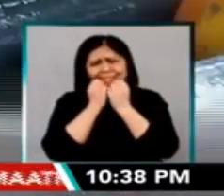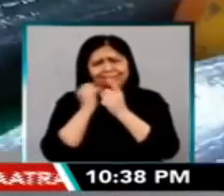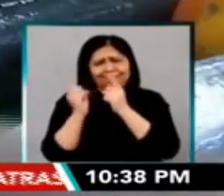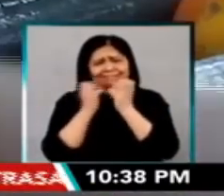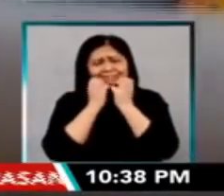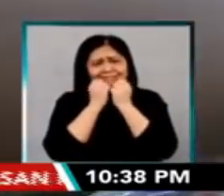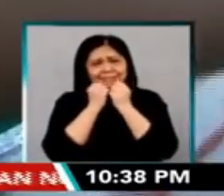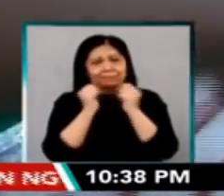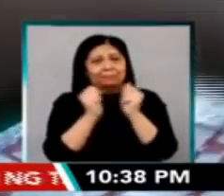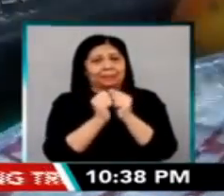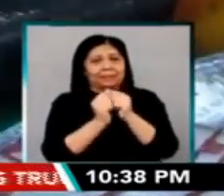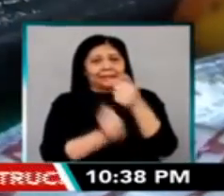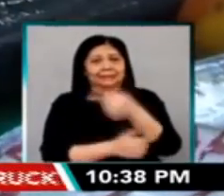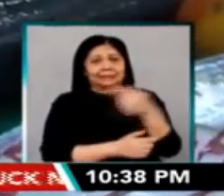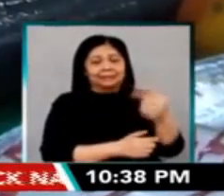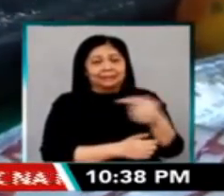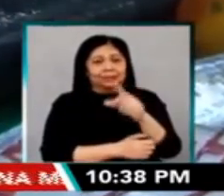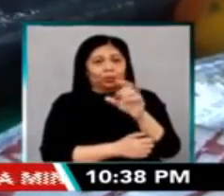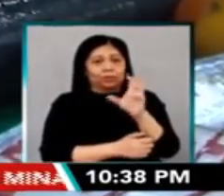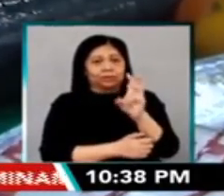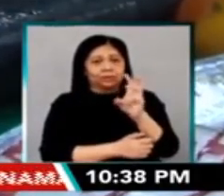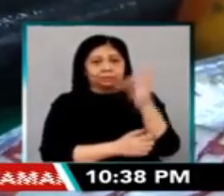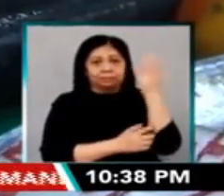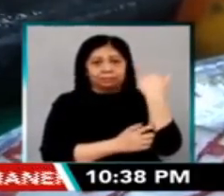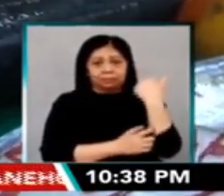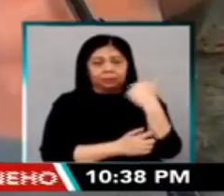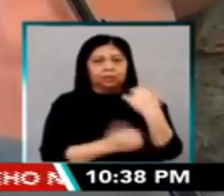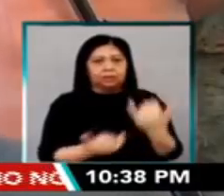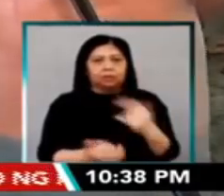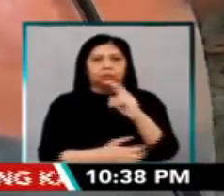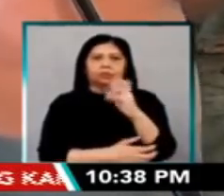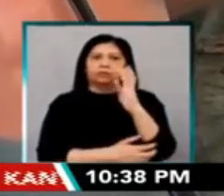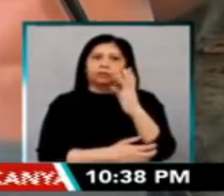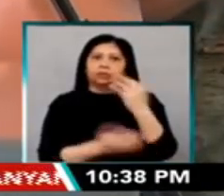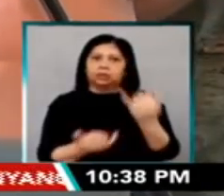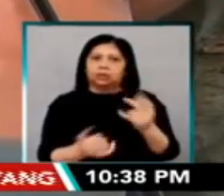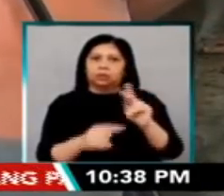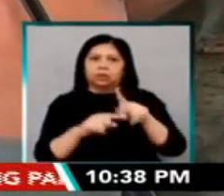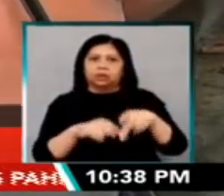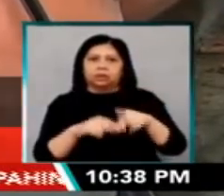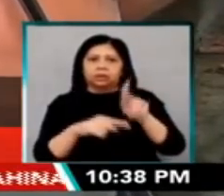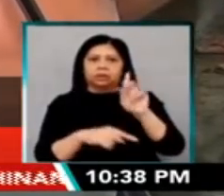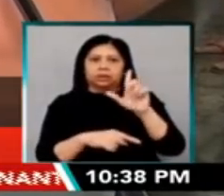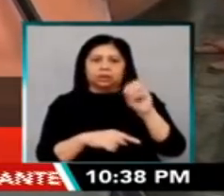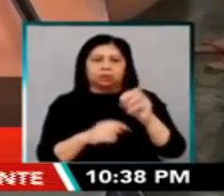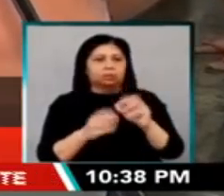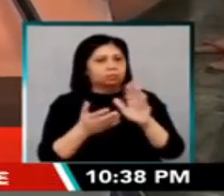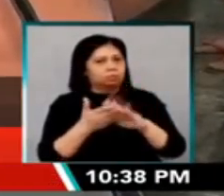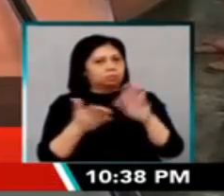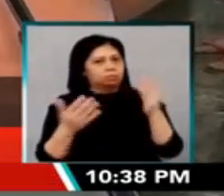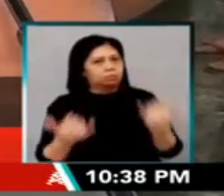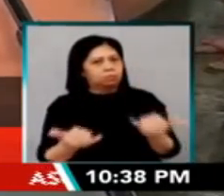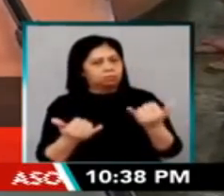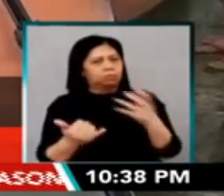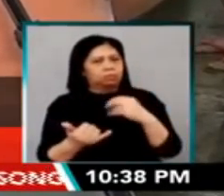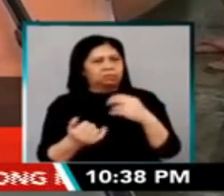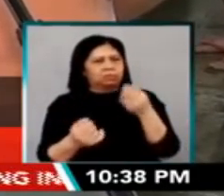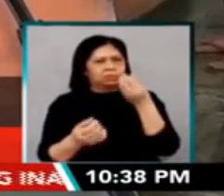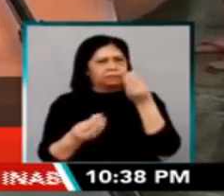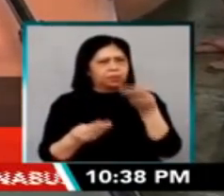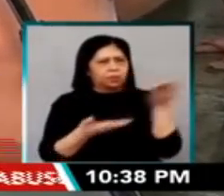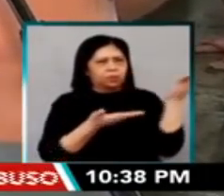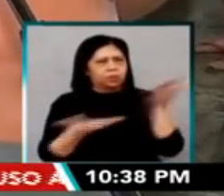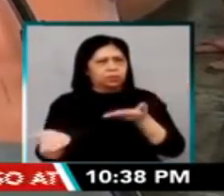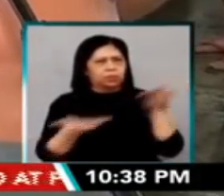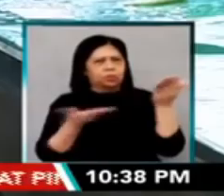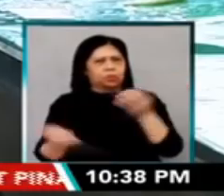na 160 pesos lang noon, 240 na ang kilo. Medyo mataas po. At saka mahina ang supply, kaya gano'n, nagtataas po